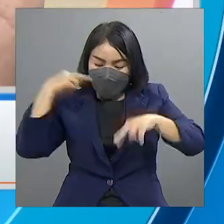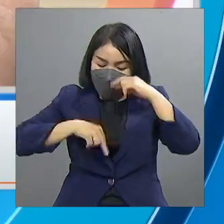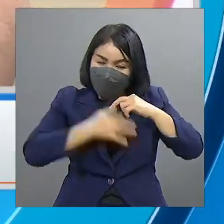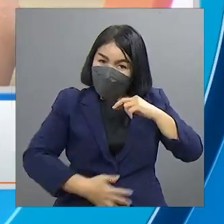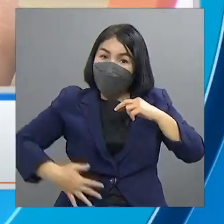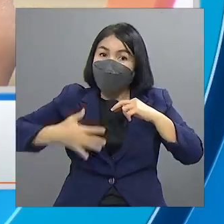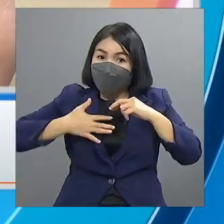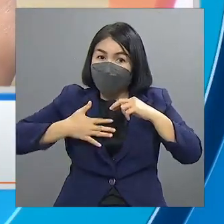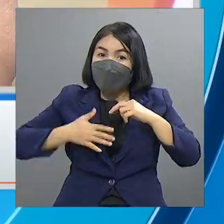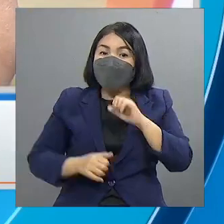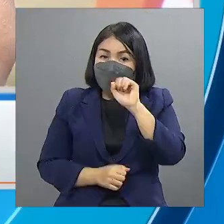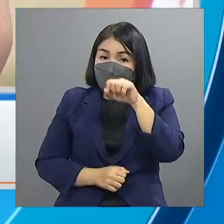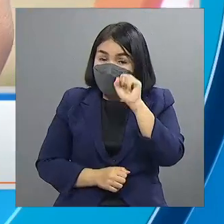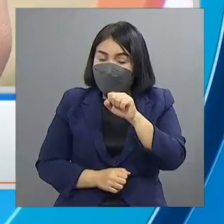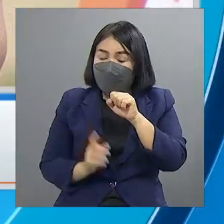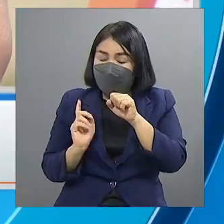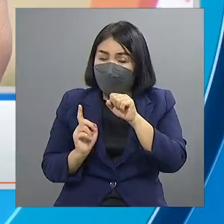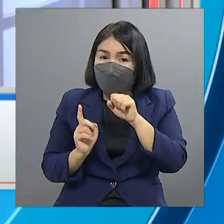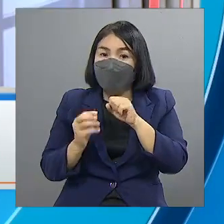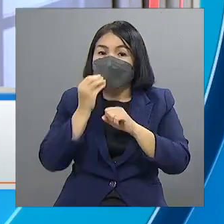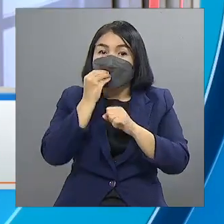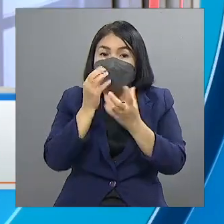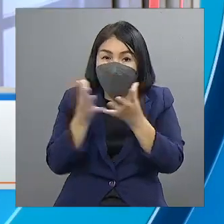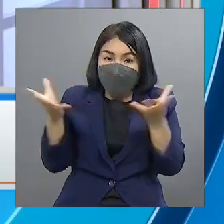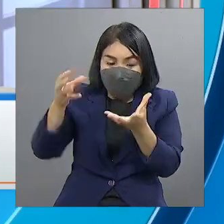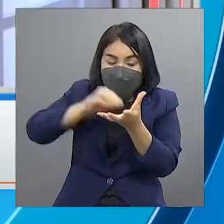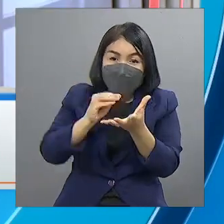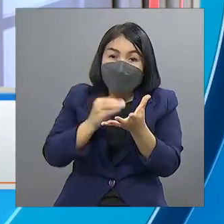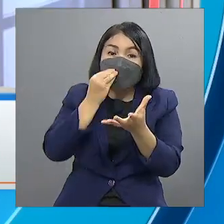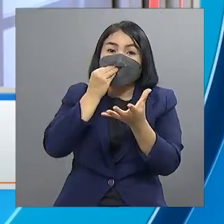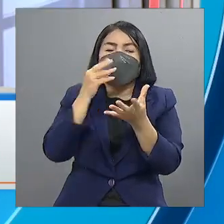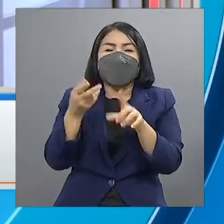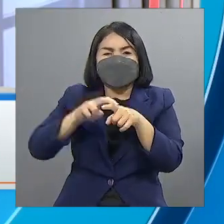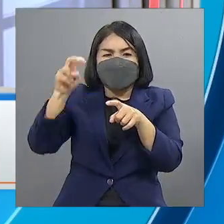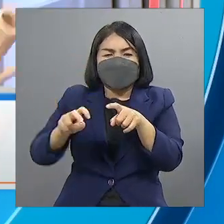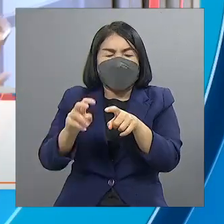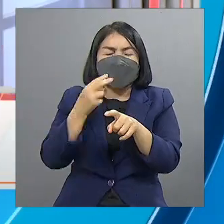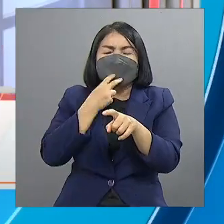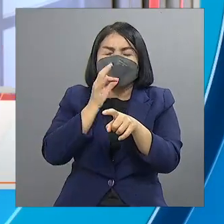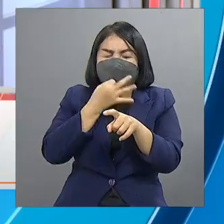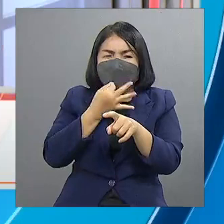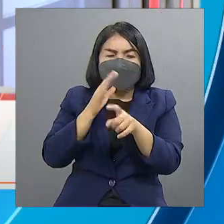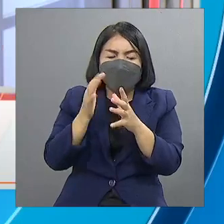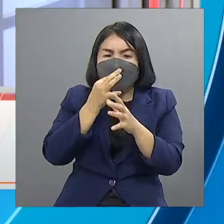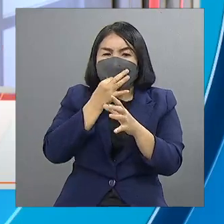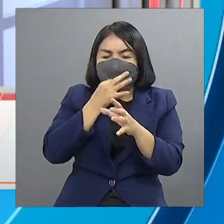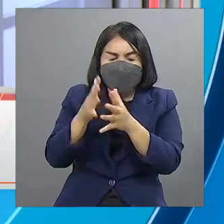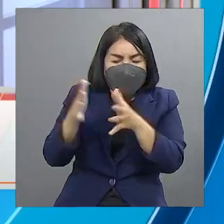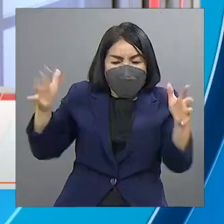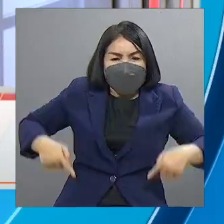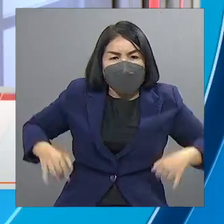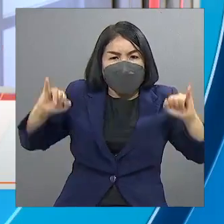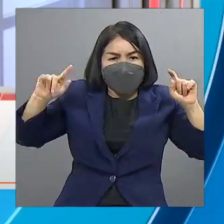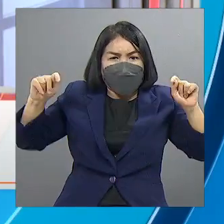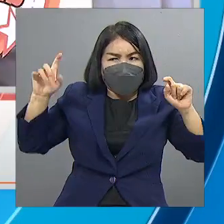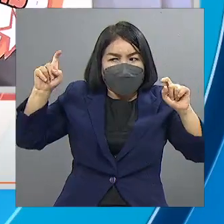พอกินพวกนี้มันต้องแบบน้ำจิ้มเยอะๆนะนะบางเจ้าเนี่ยโซเดียมมันเยอะ ค ่ ะ ไตเราก็จะทำงานหนักแต่นี้โลโซเดียม โลโซเดียมกินได้เ